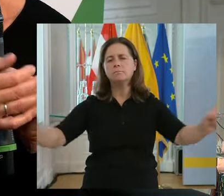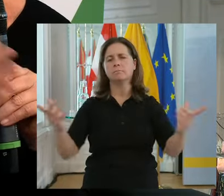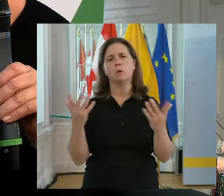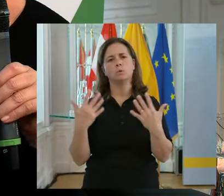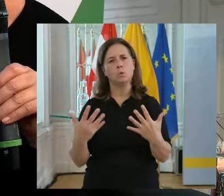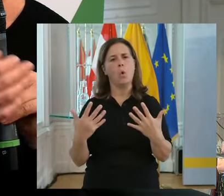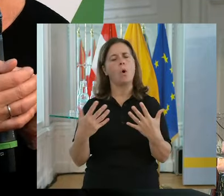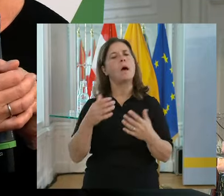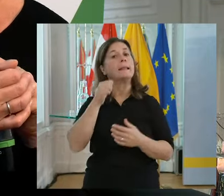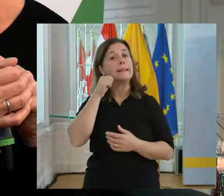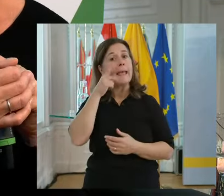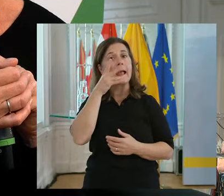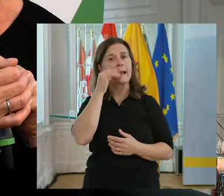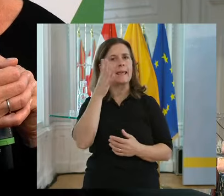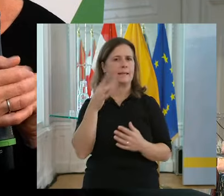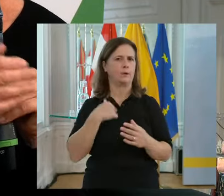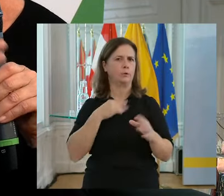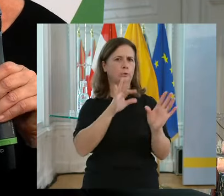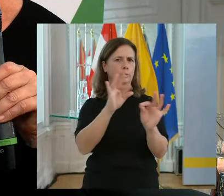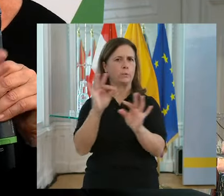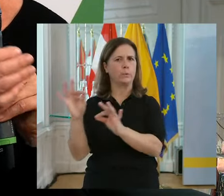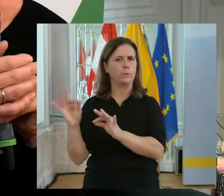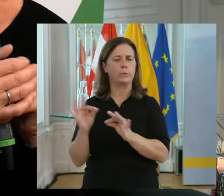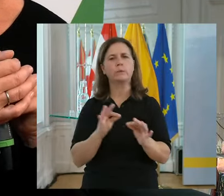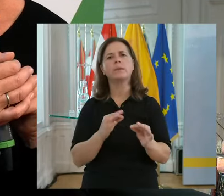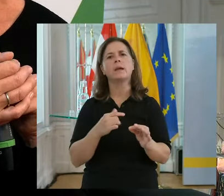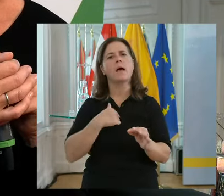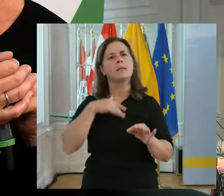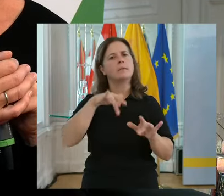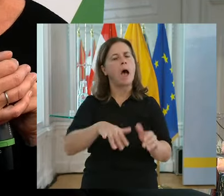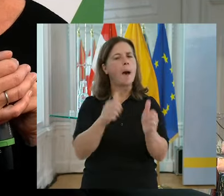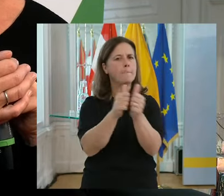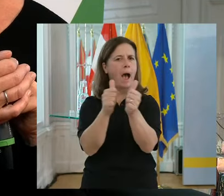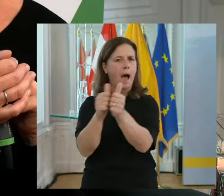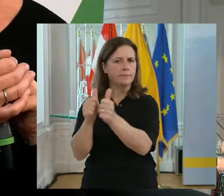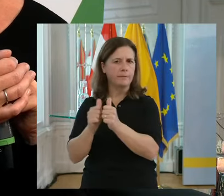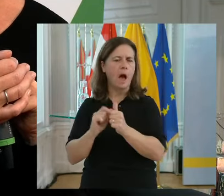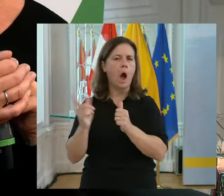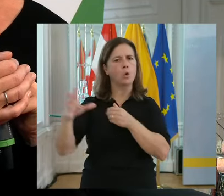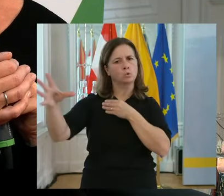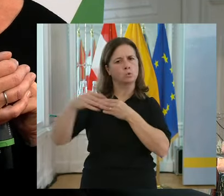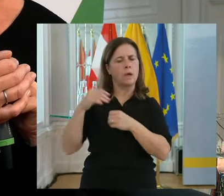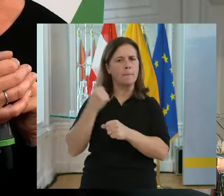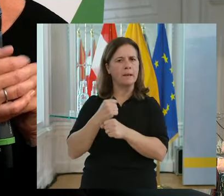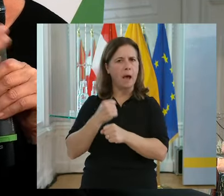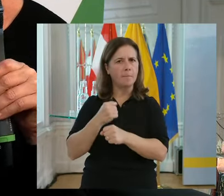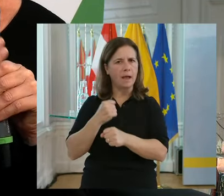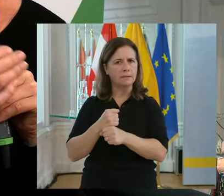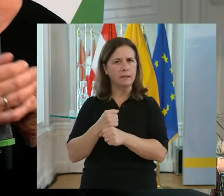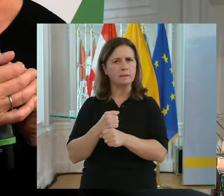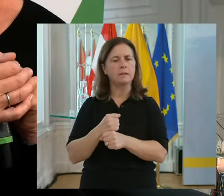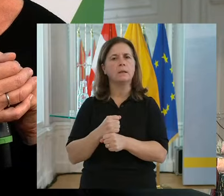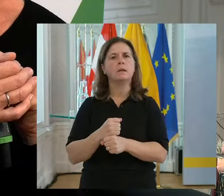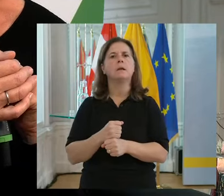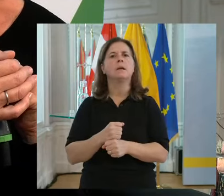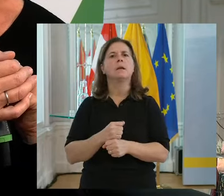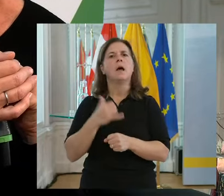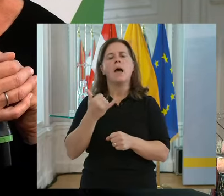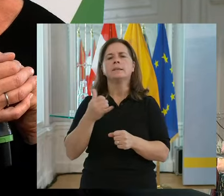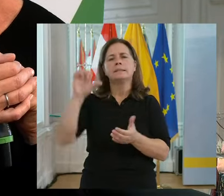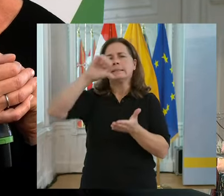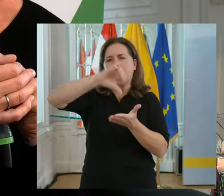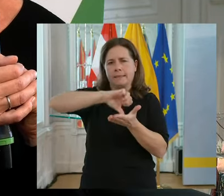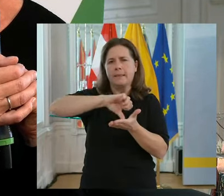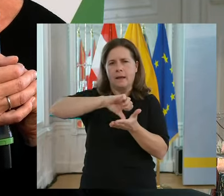was uns natürlich tagtäglich auch beschäftigt. Wir haben hier Partner, mit denen wir auch zusammenarbeiten, wie das Carinthian International